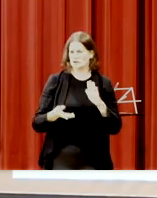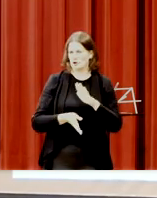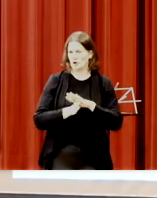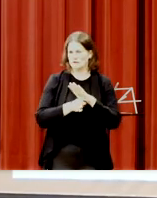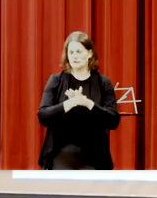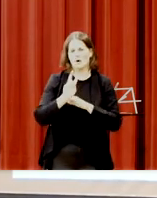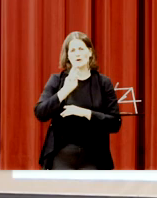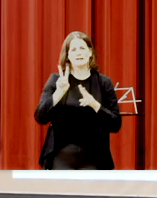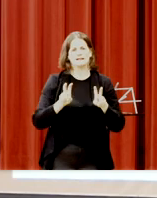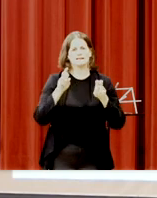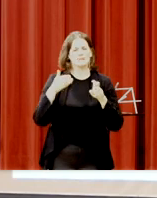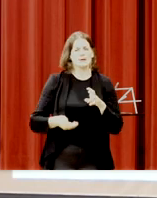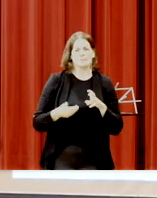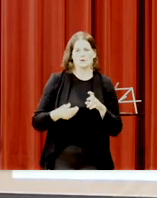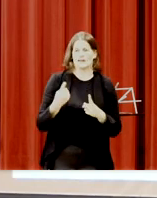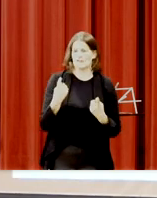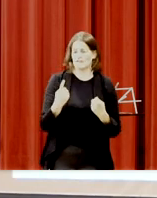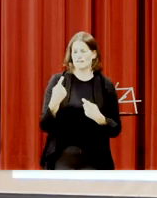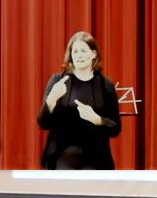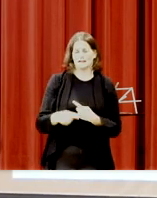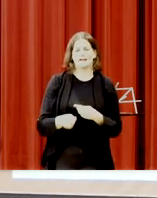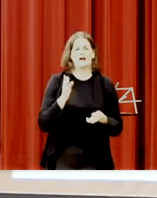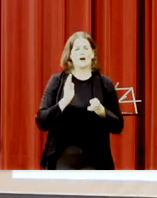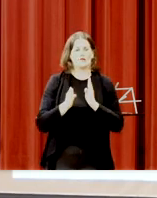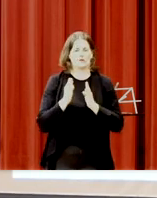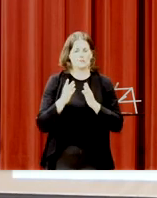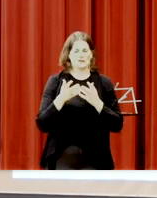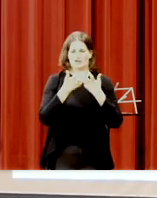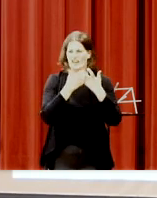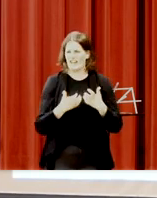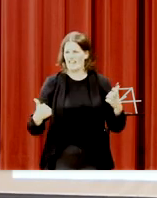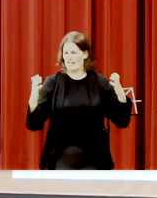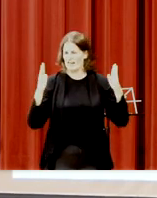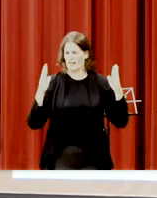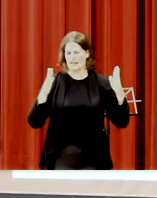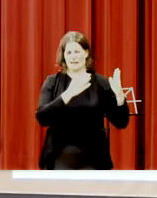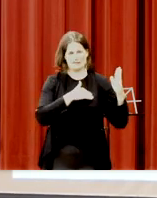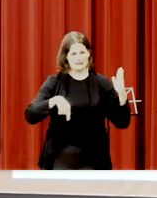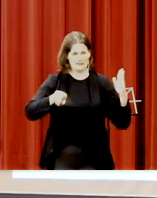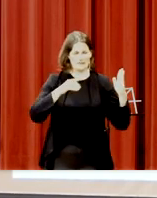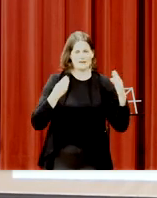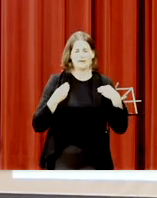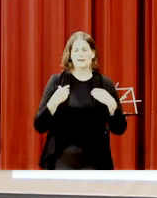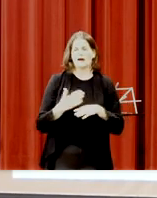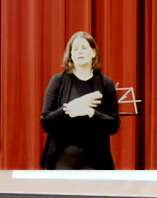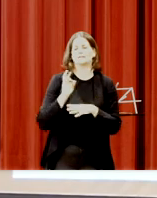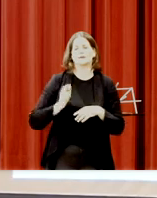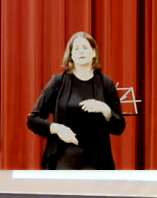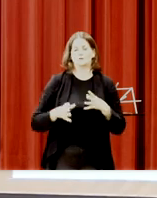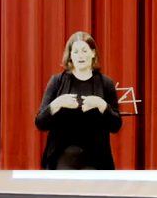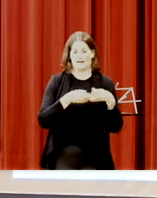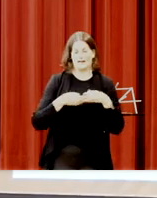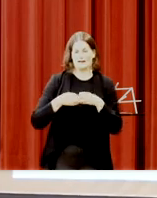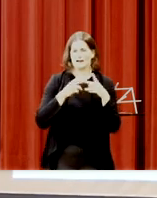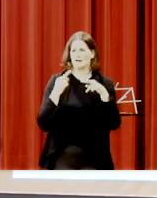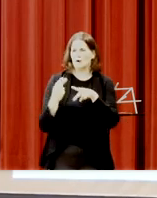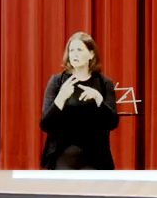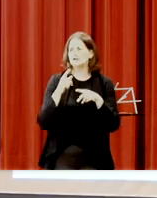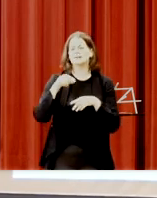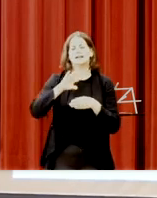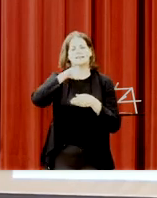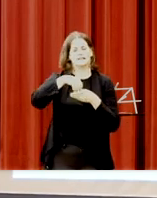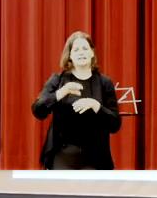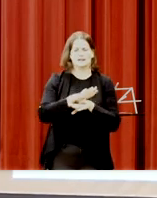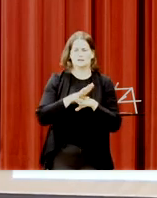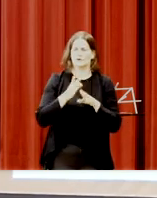nostres reunions, que des de la Conselleria estem impulsant nous models sostenibles per a la universitat, però sense oblidar que estem enfront d'un canvi constant